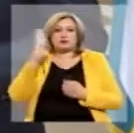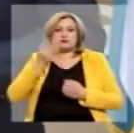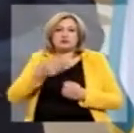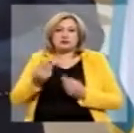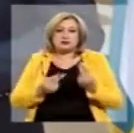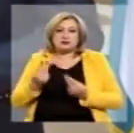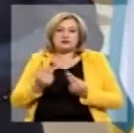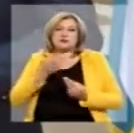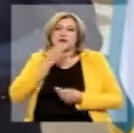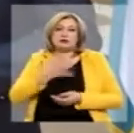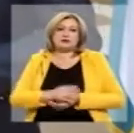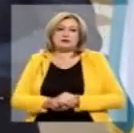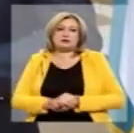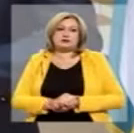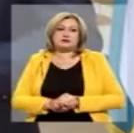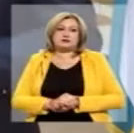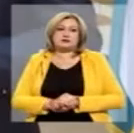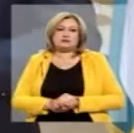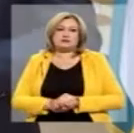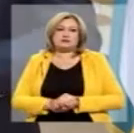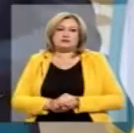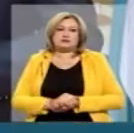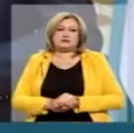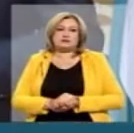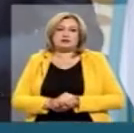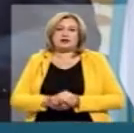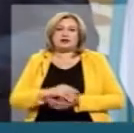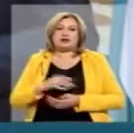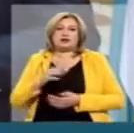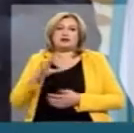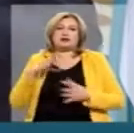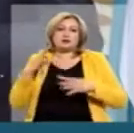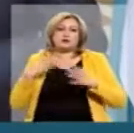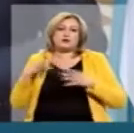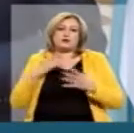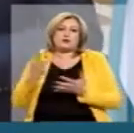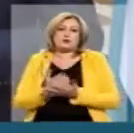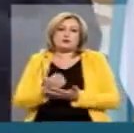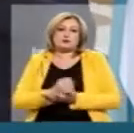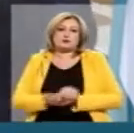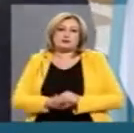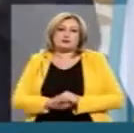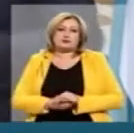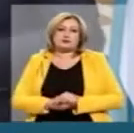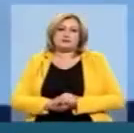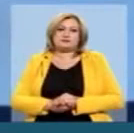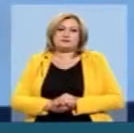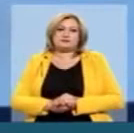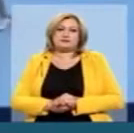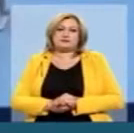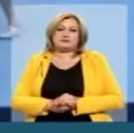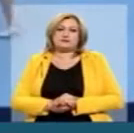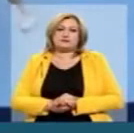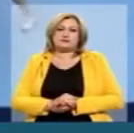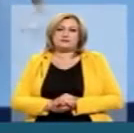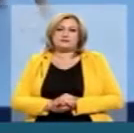байқадым. Спорттың осы түріне тыңғылықты дайындалып жүрдім. 7-ші сыныпта Қарағандыда өткен республикалық чемпионатта 3-ші орынды еншіледім.